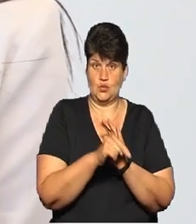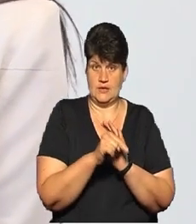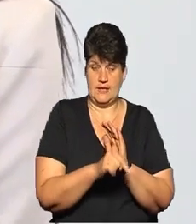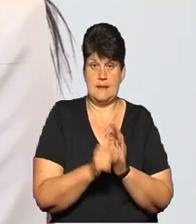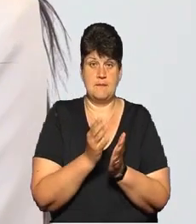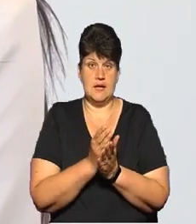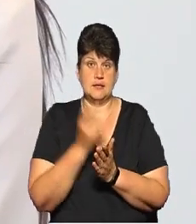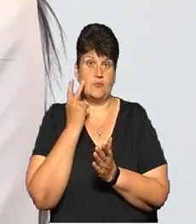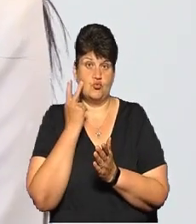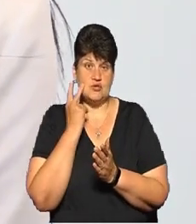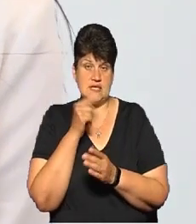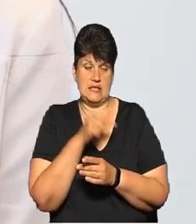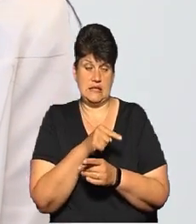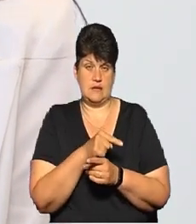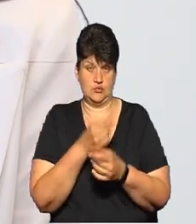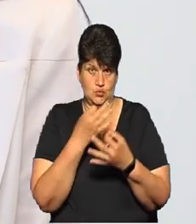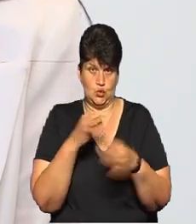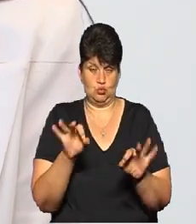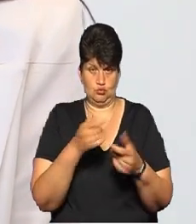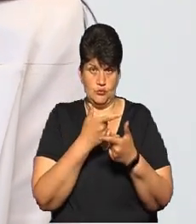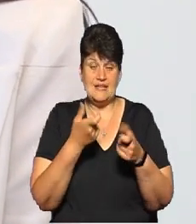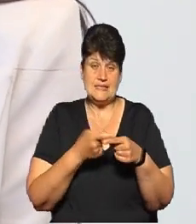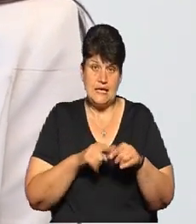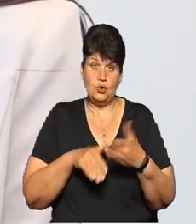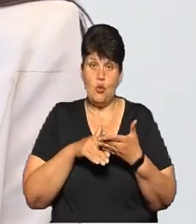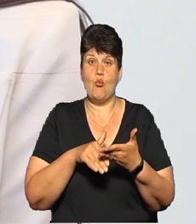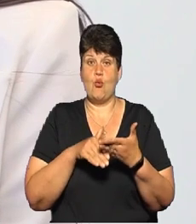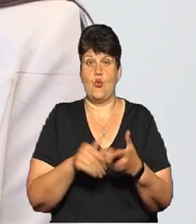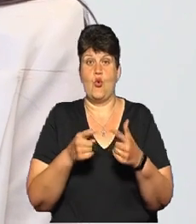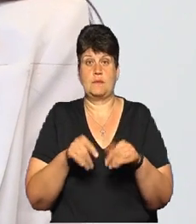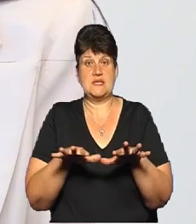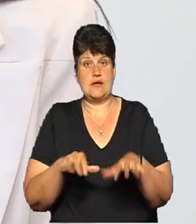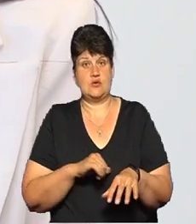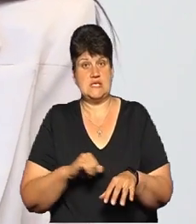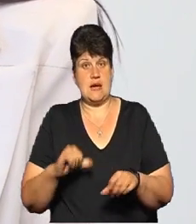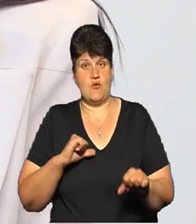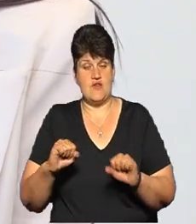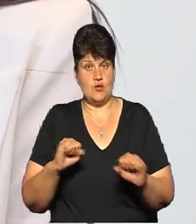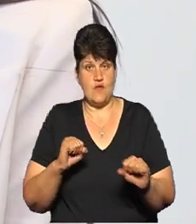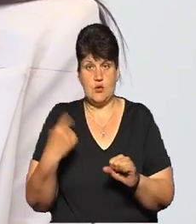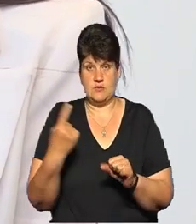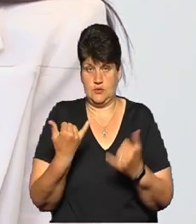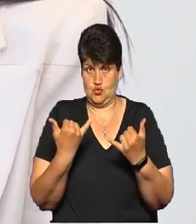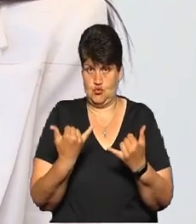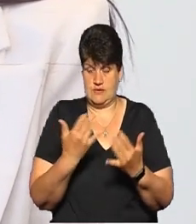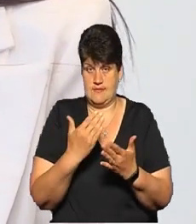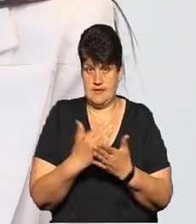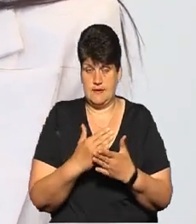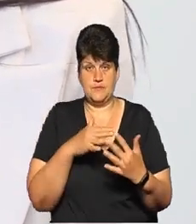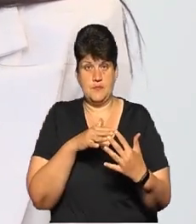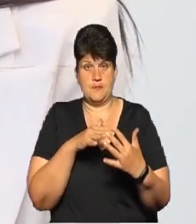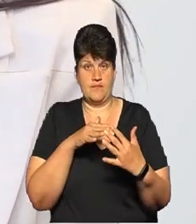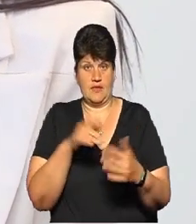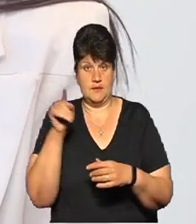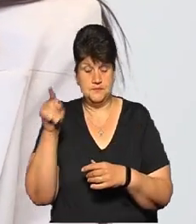постійний доступ до інформації. Це допоможе також органам місцевого самоврядування, областей, які за сьогодні перебувають в зоні бойових дій,